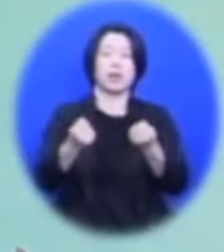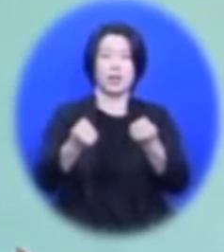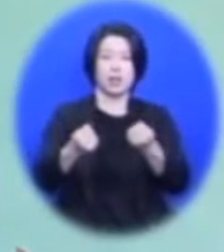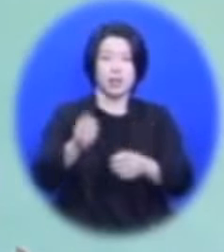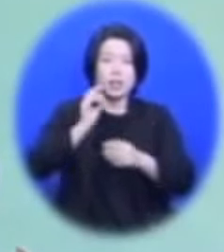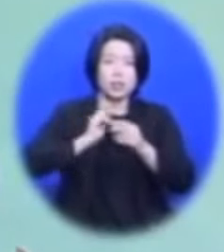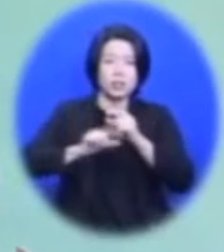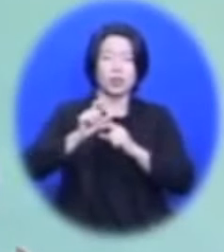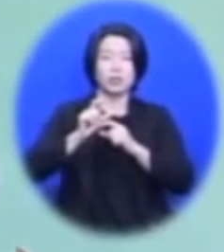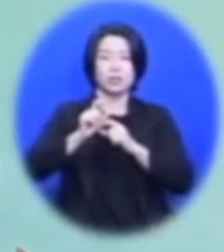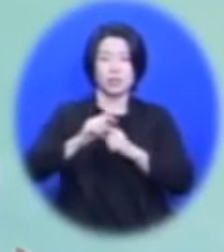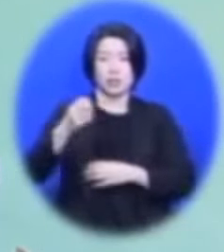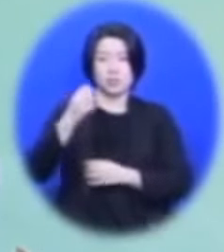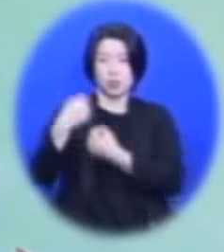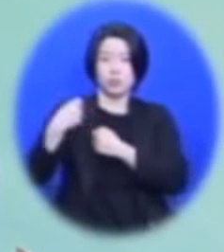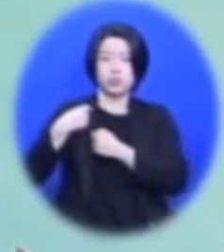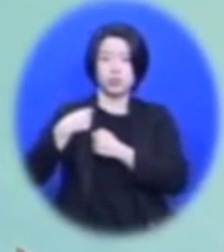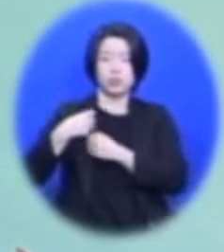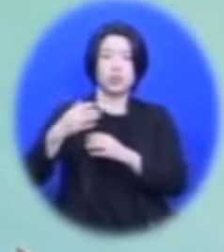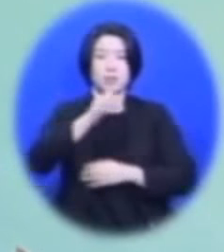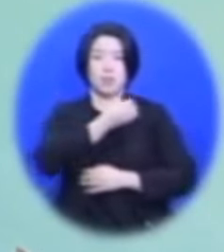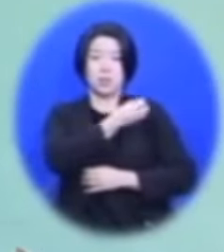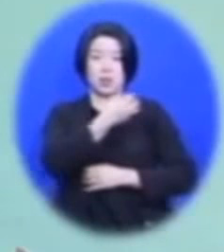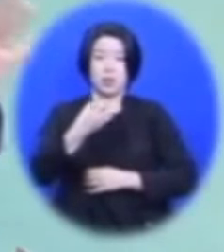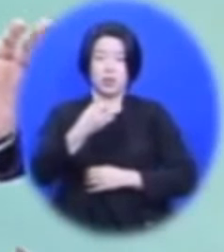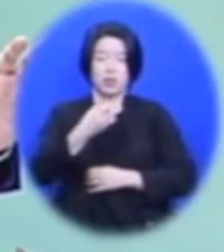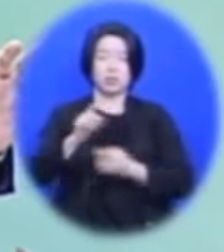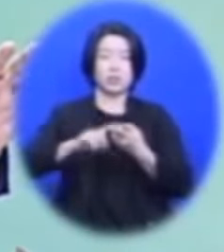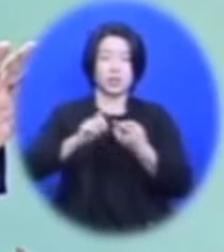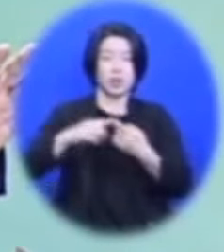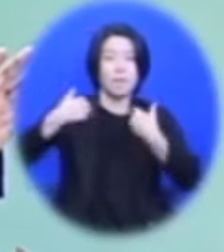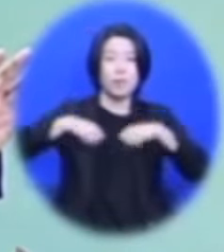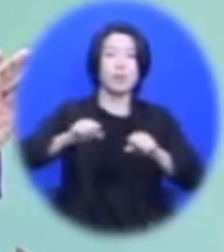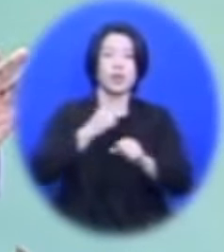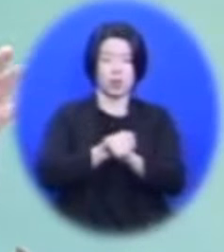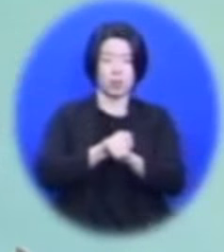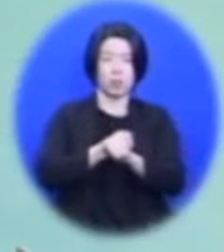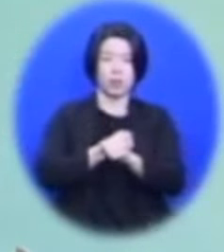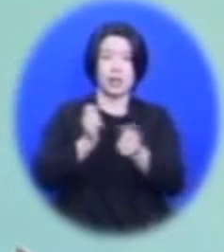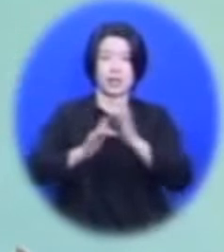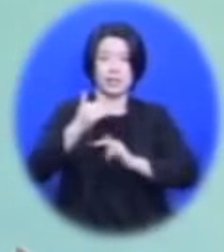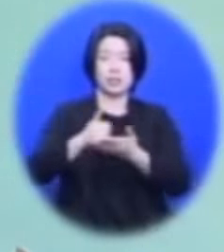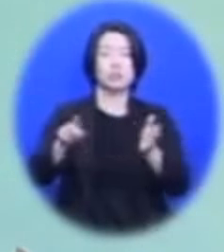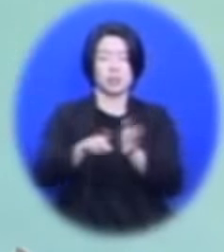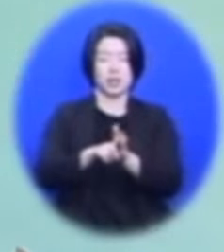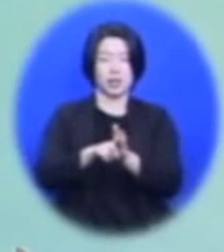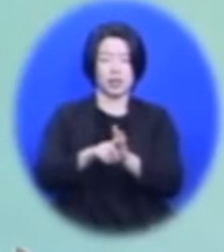심지어는 장성될 사람도 자기는 장성되는 걸 포기하고 예수를 믿겠다는,